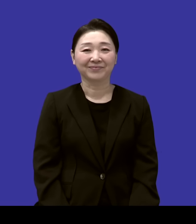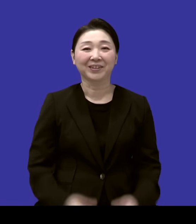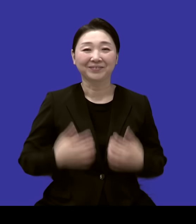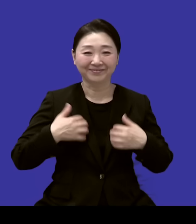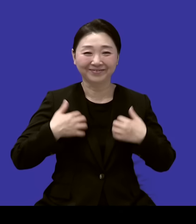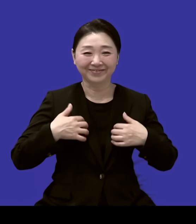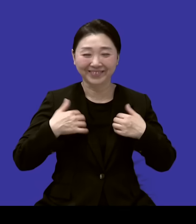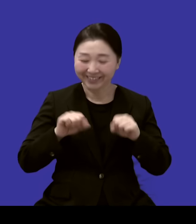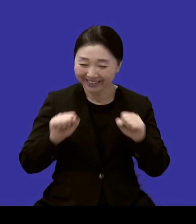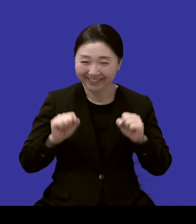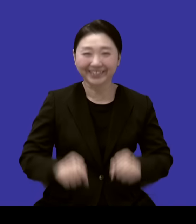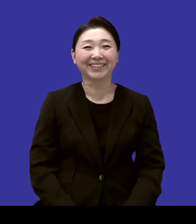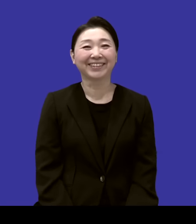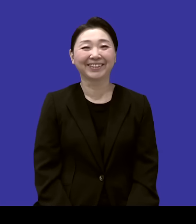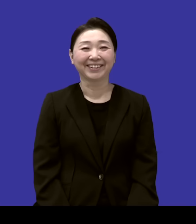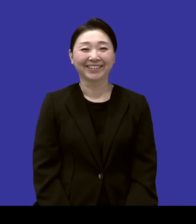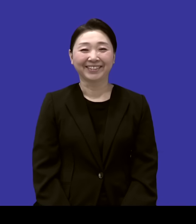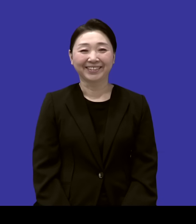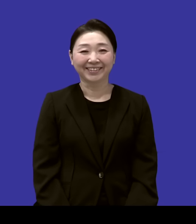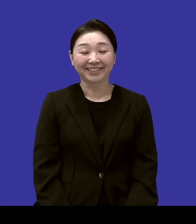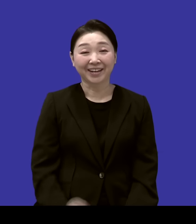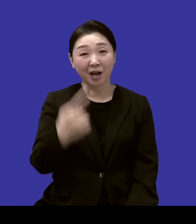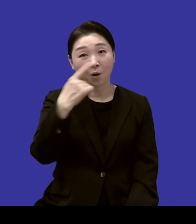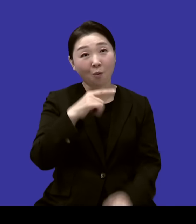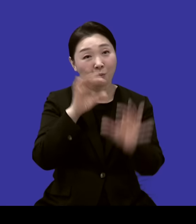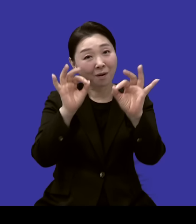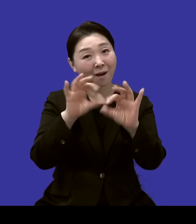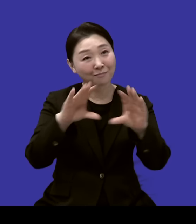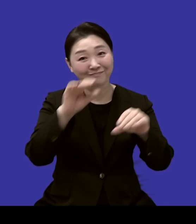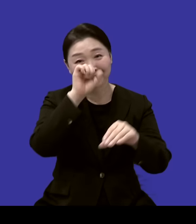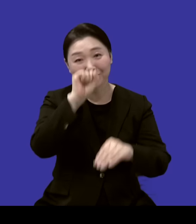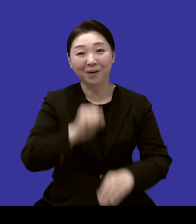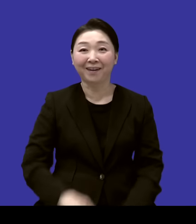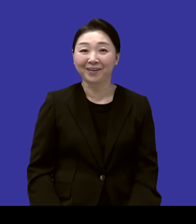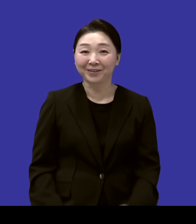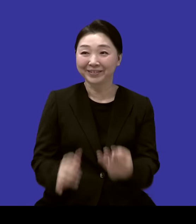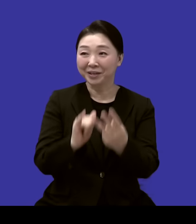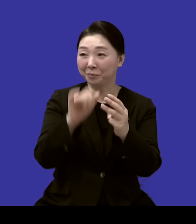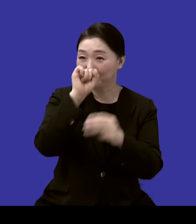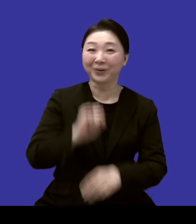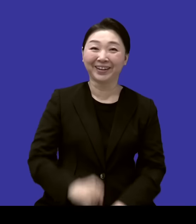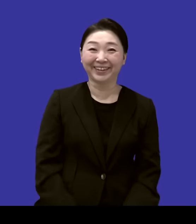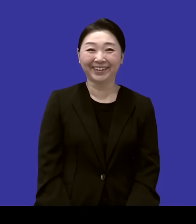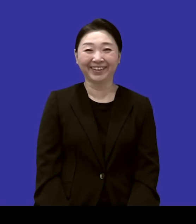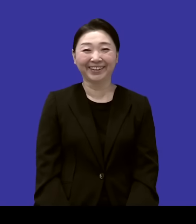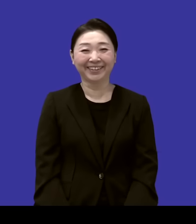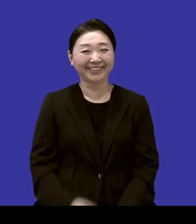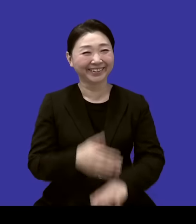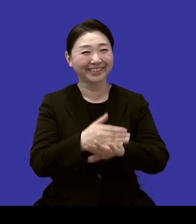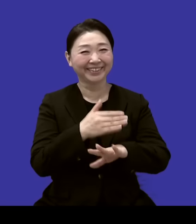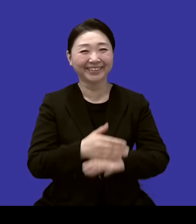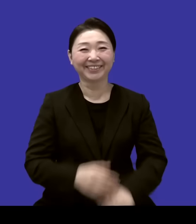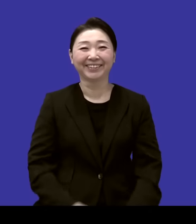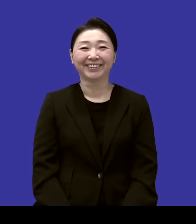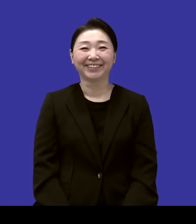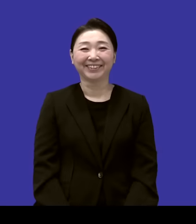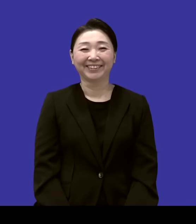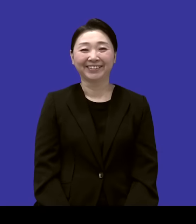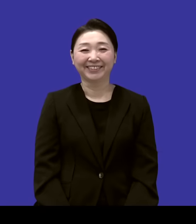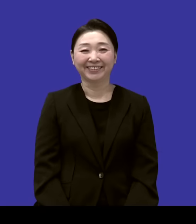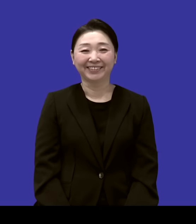반갑습니다. 안녕하십니까. 아주 인상이 좋으시네요. 감사합니다. 인상 세 분도 인상이 너무 좋으세요. 고맙습니다.